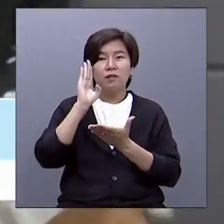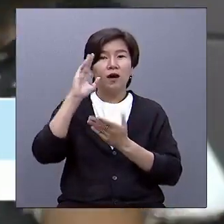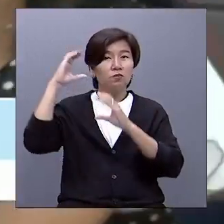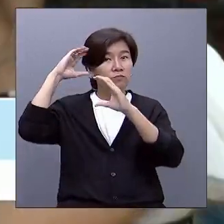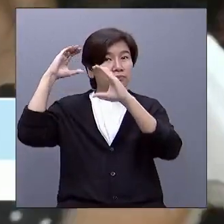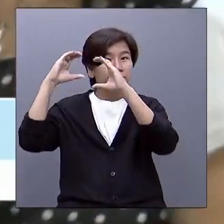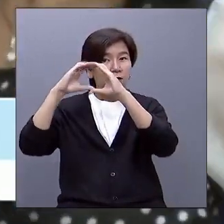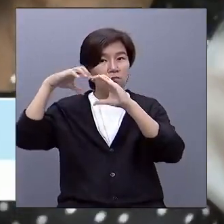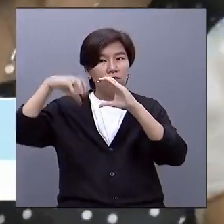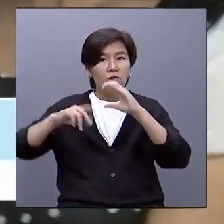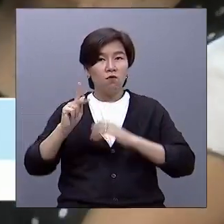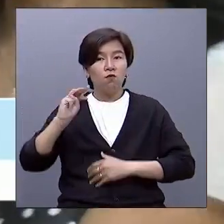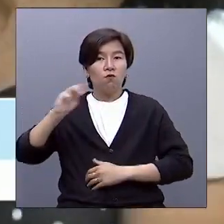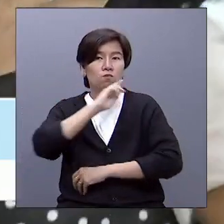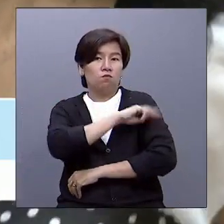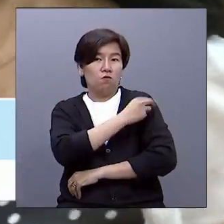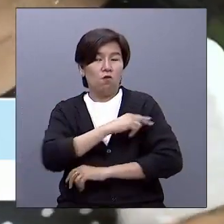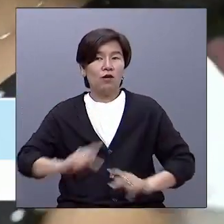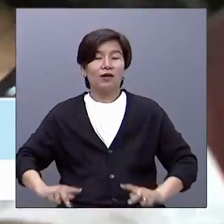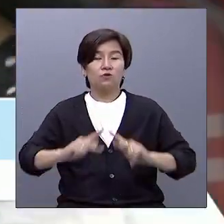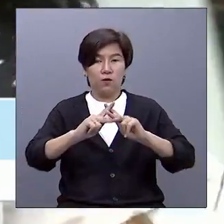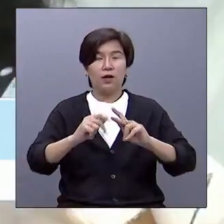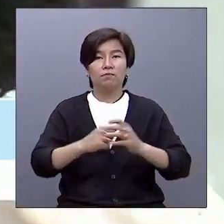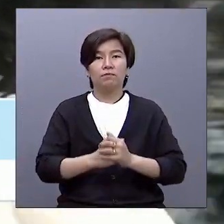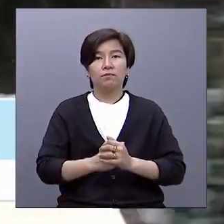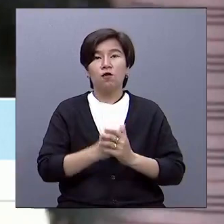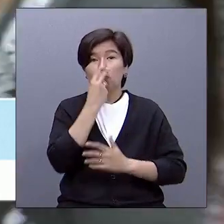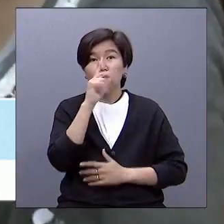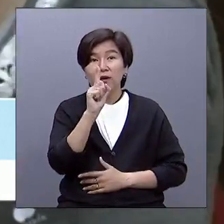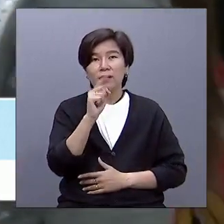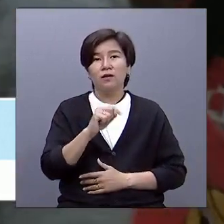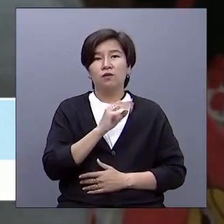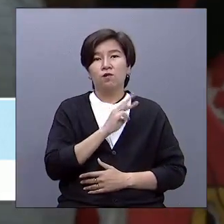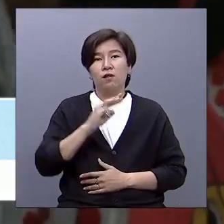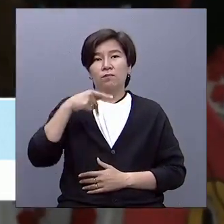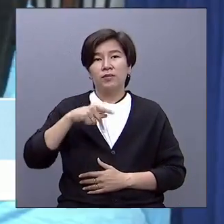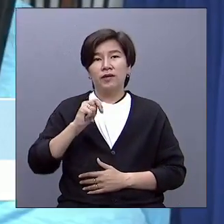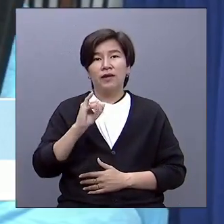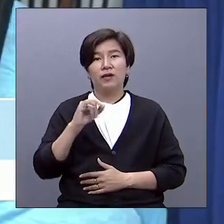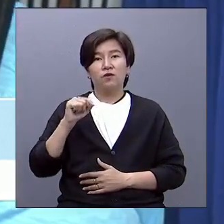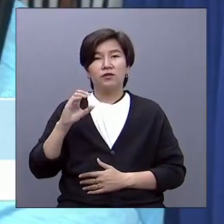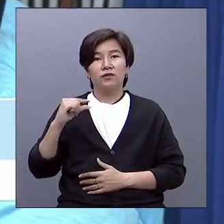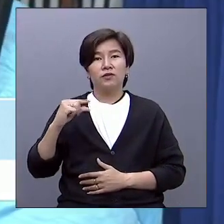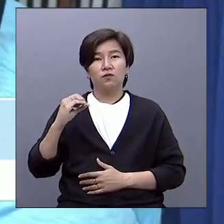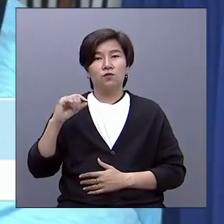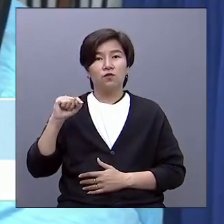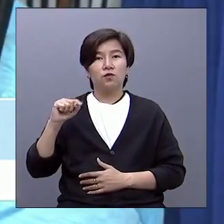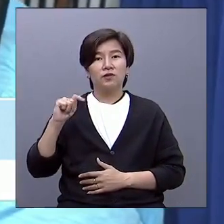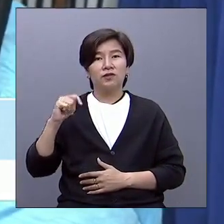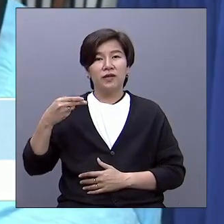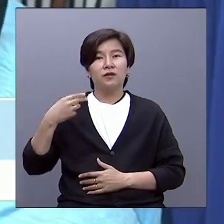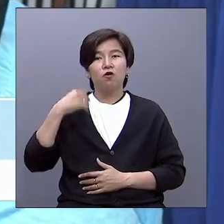วิทยากรมการแพทย์กระทรวงสาธารณสุขสามารถติดตามได้ครับที่เว็บไซต์www.pni.go.th